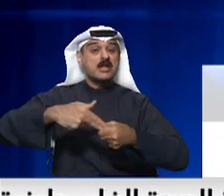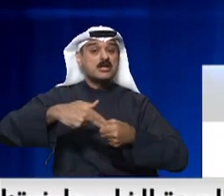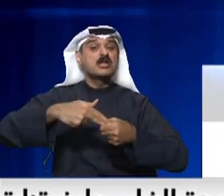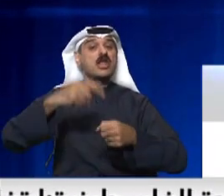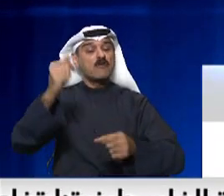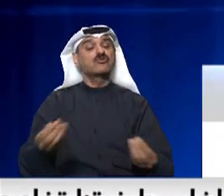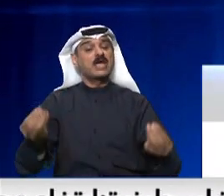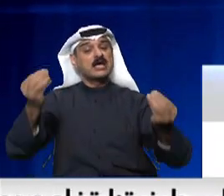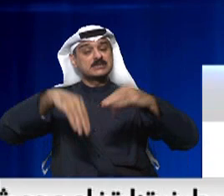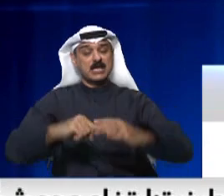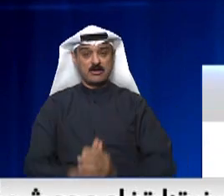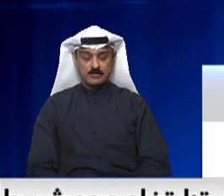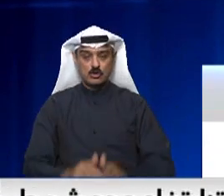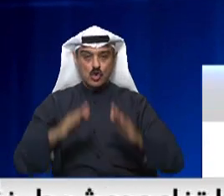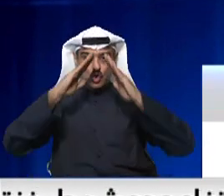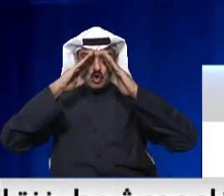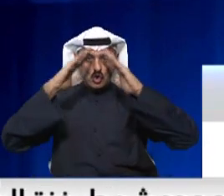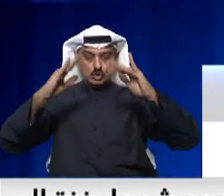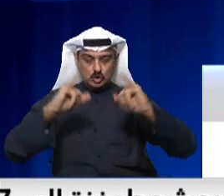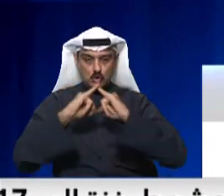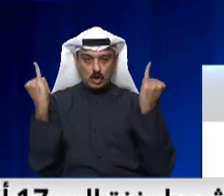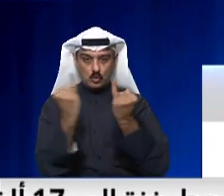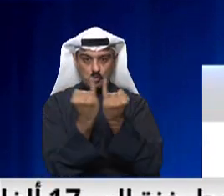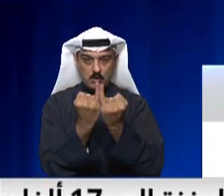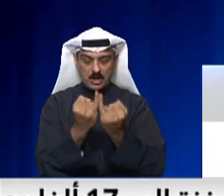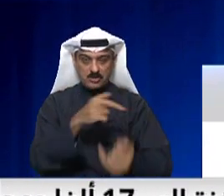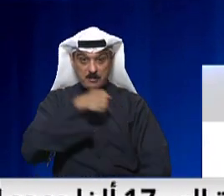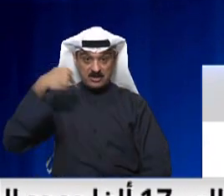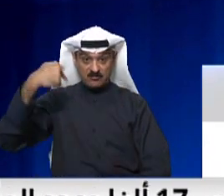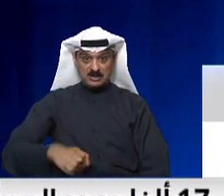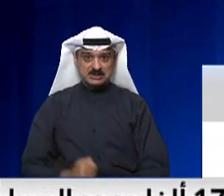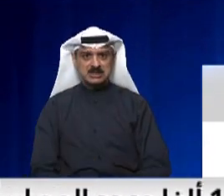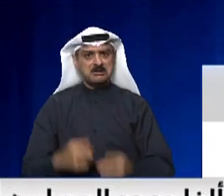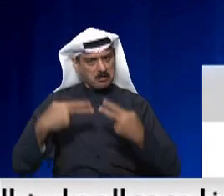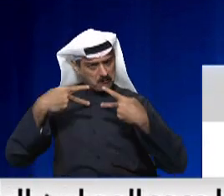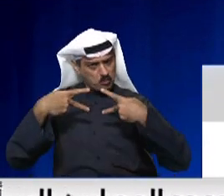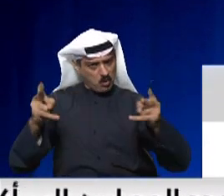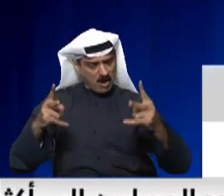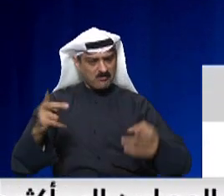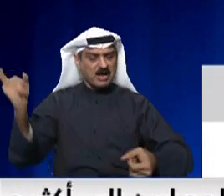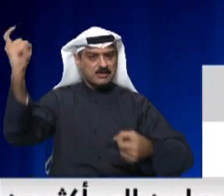مجددا شكره لمنظمة شنغهاي للتعاون على منح دولة الكويت صفة